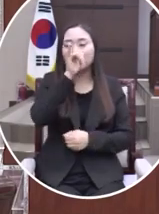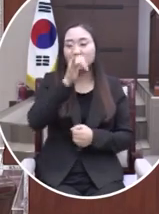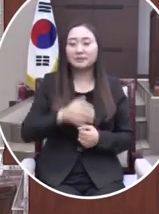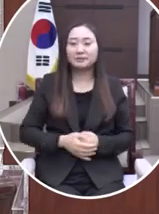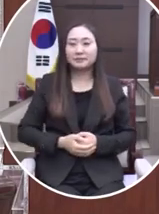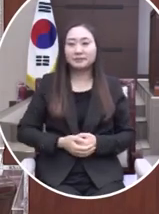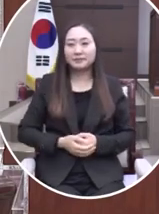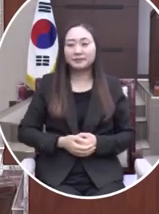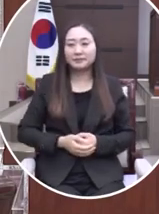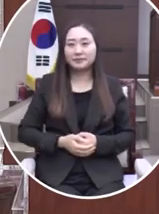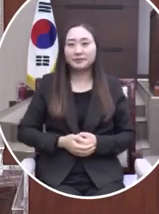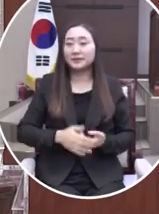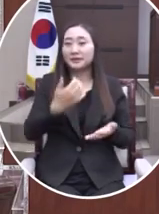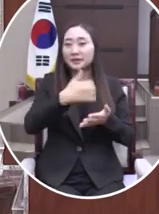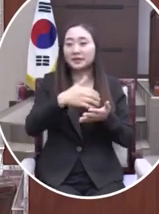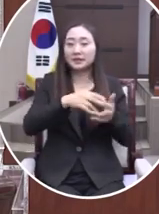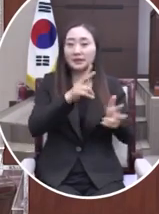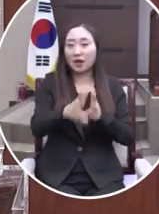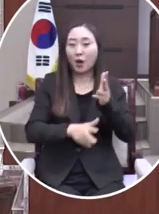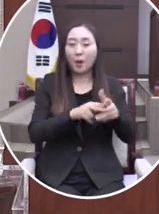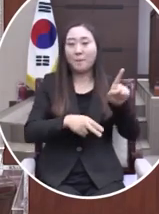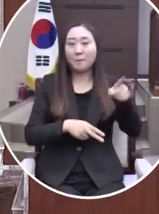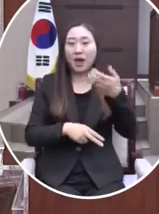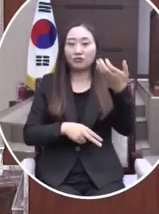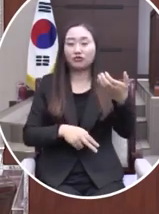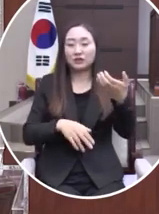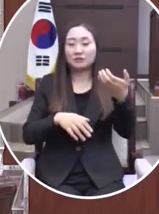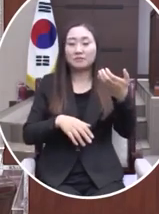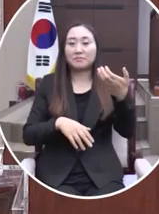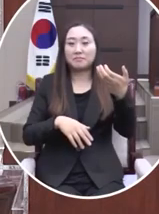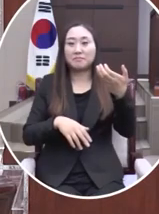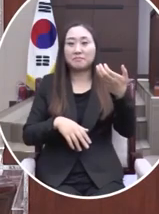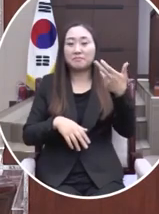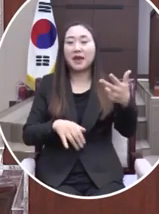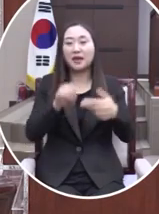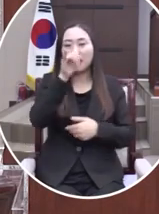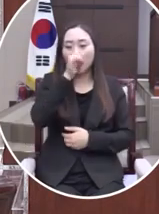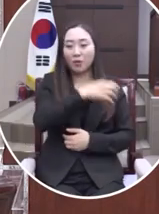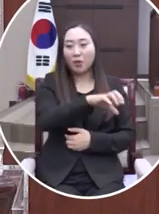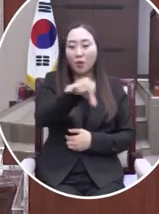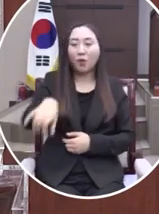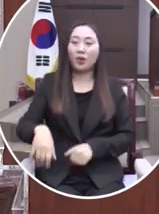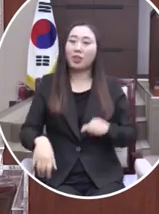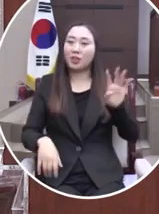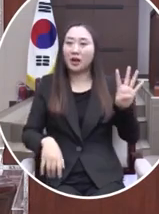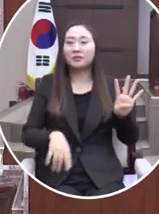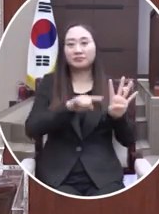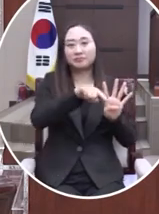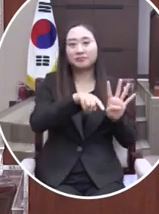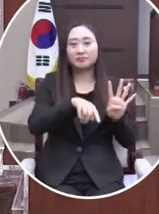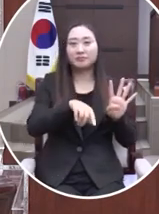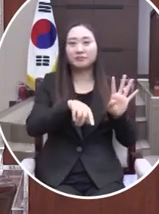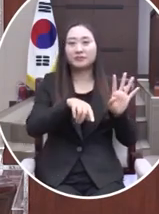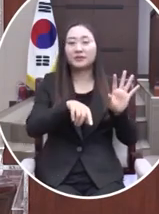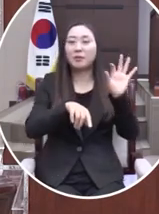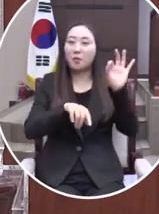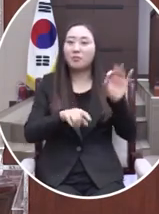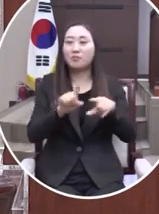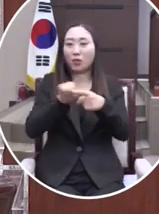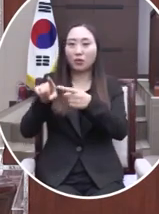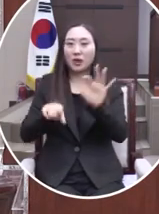전체 198개입니다. 동별로는 최소 7개, 최대 15개로 평균 10.4개의 사업을